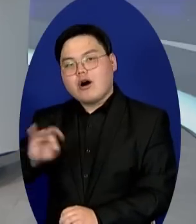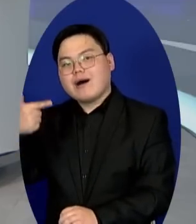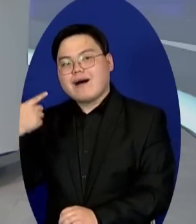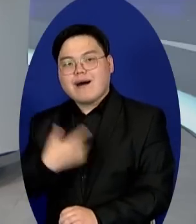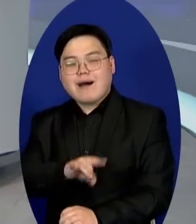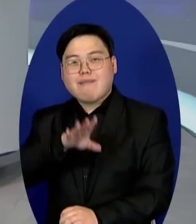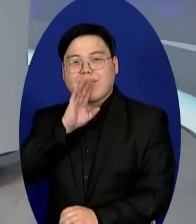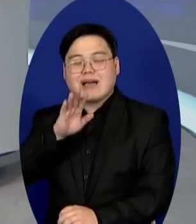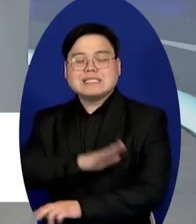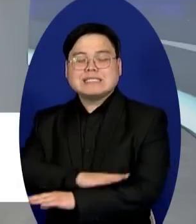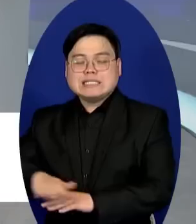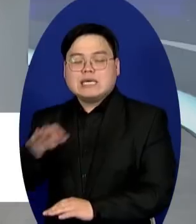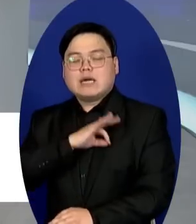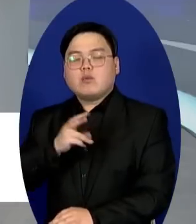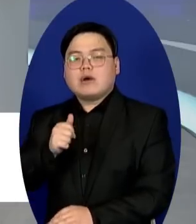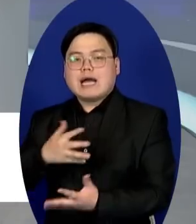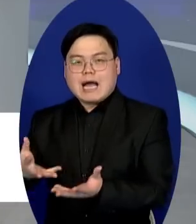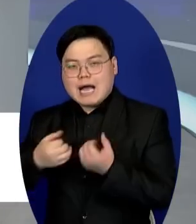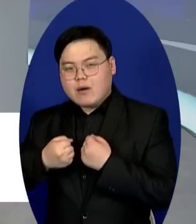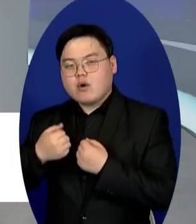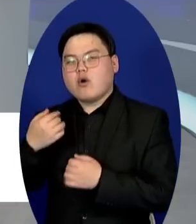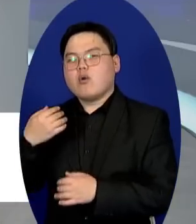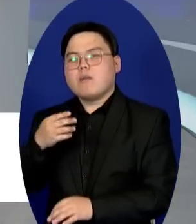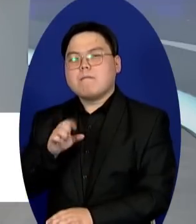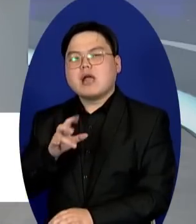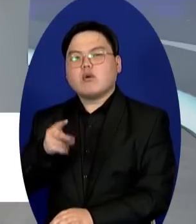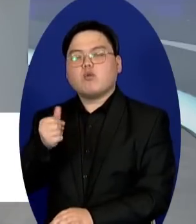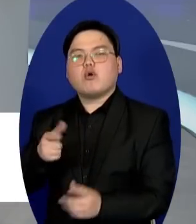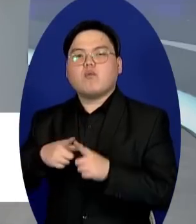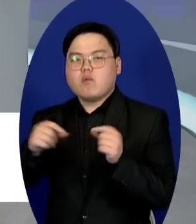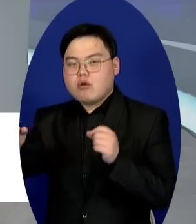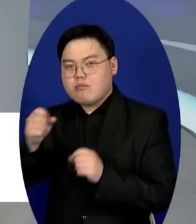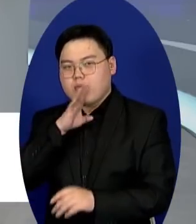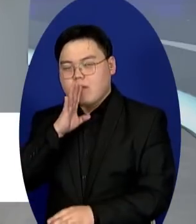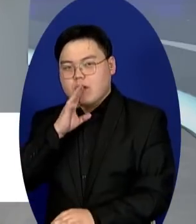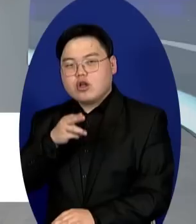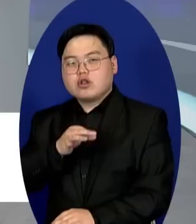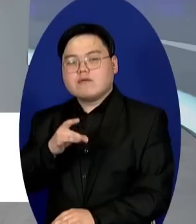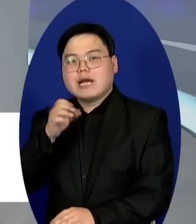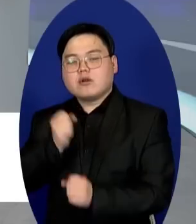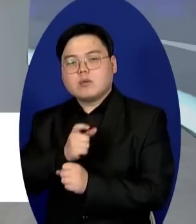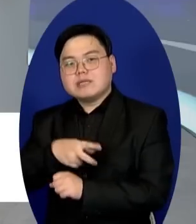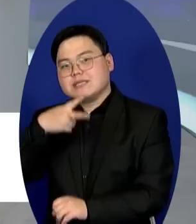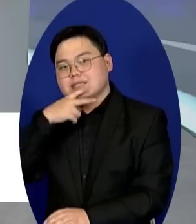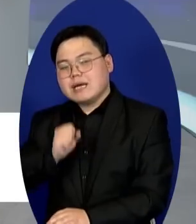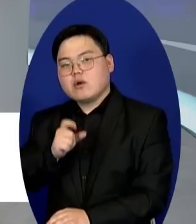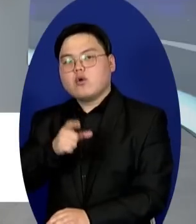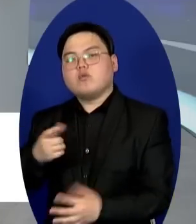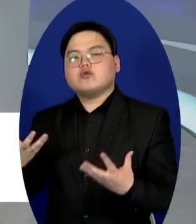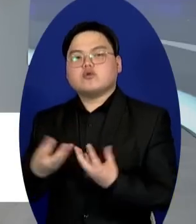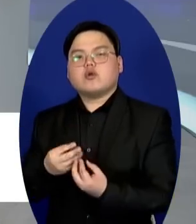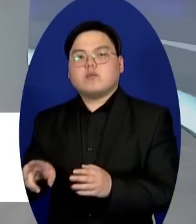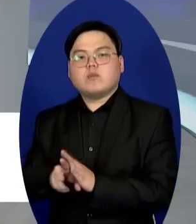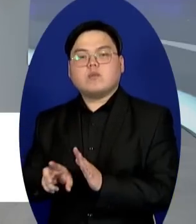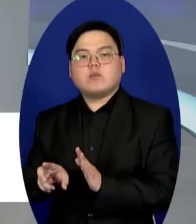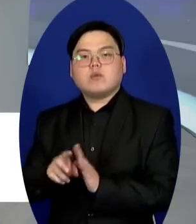автозам ашиглахны төлбөр авдаг уламжлалт төлбөрийн харилцааг халдж байгаа. За ингэснээрээ товчлуудын амжилтны цалингийн зардал болоод мөн орон тоог хэмнэн мөн